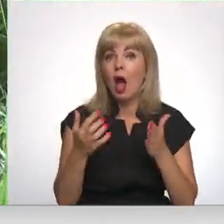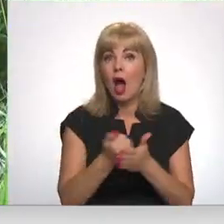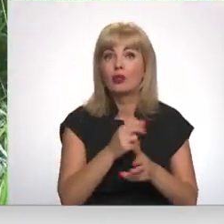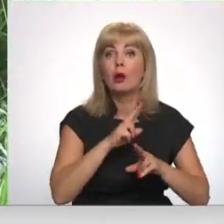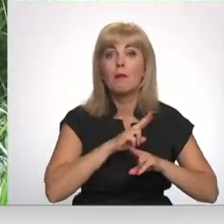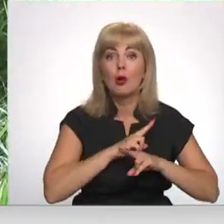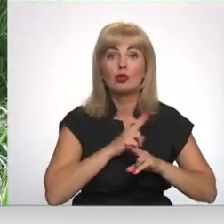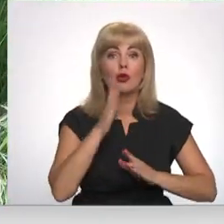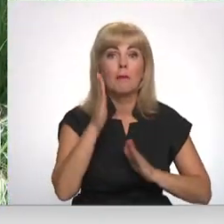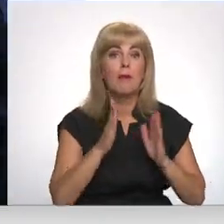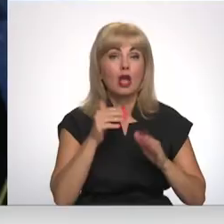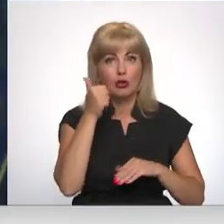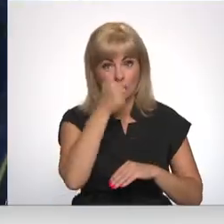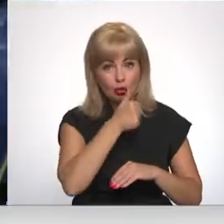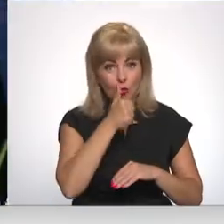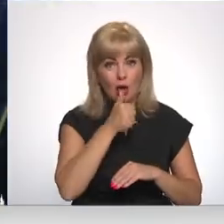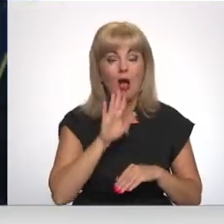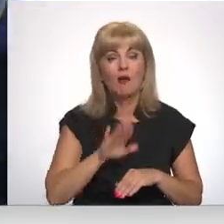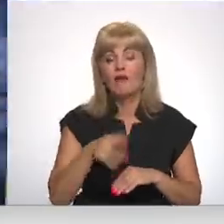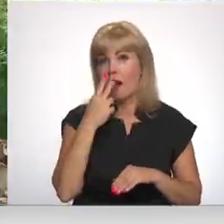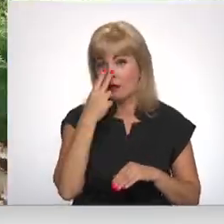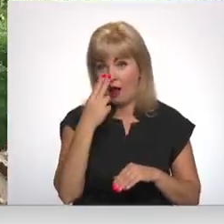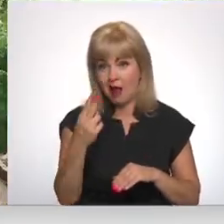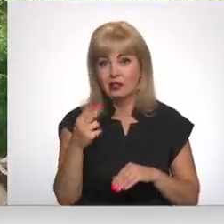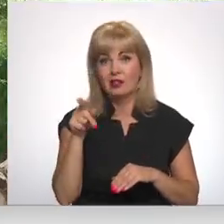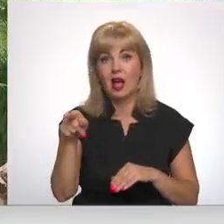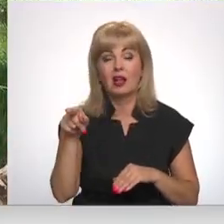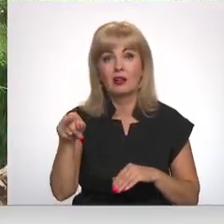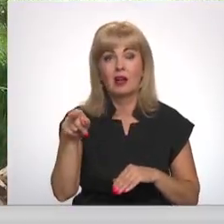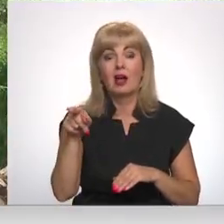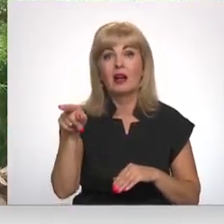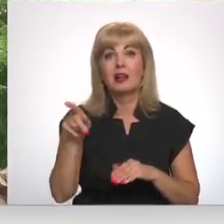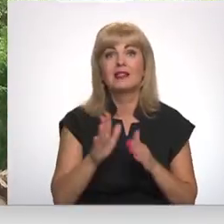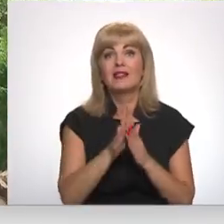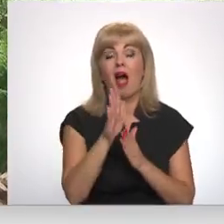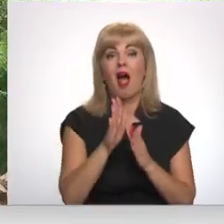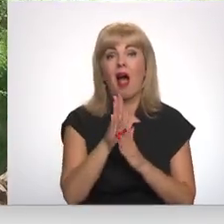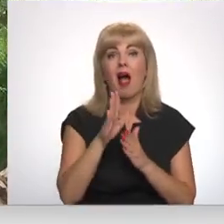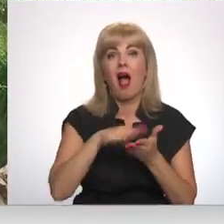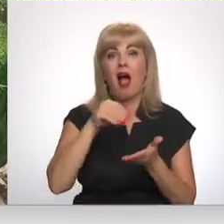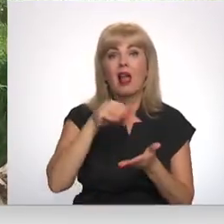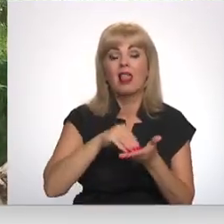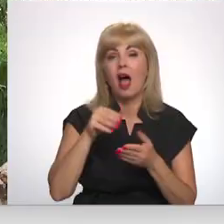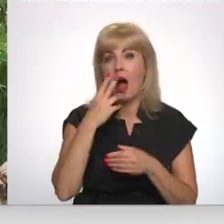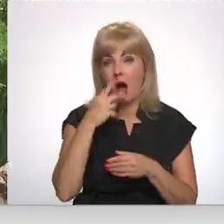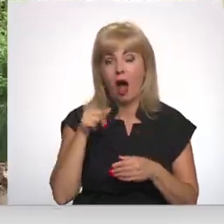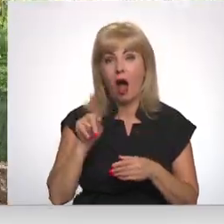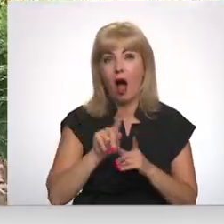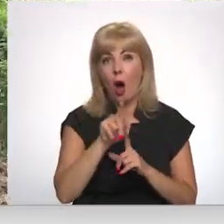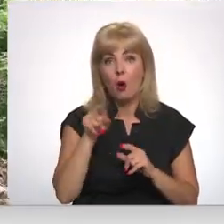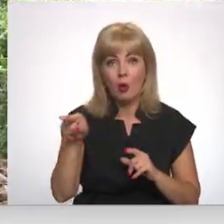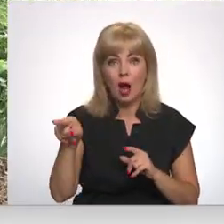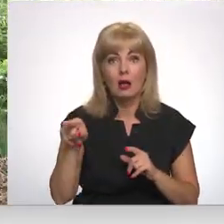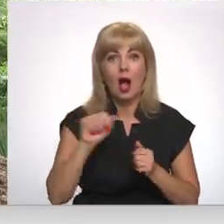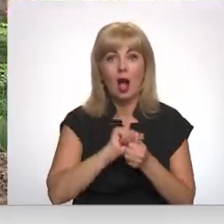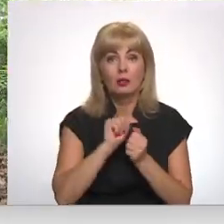mirušu meža cūku. Nu, sēņš var redzēt, kur aizgulēt, tā kā balta zoja, kur jau... Tur ir tas staigos, tā domā